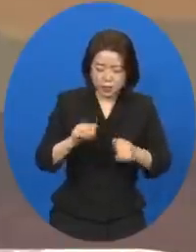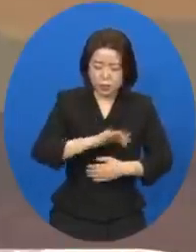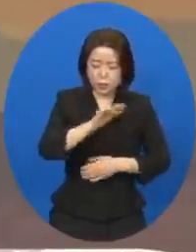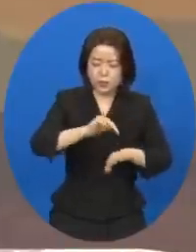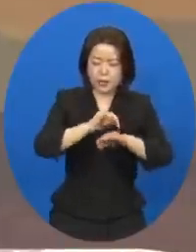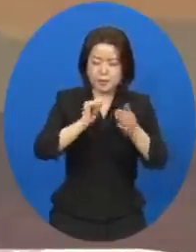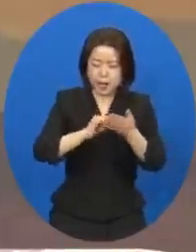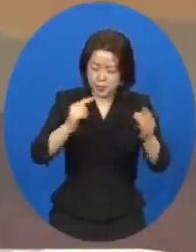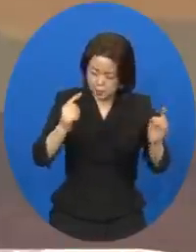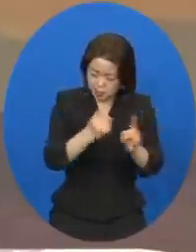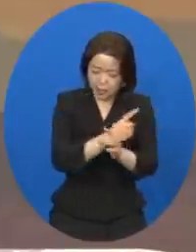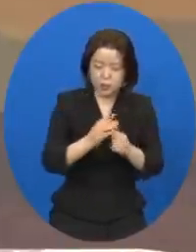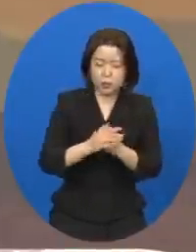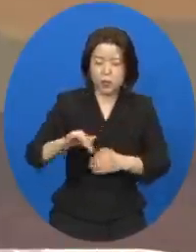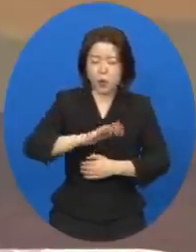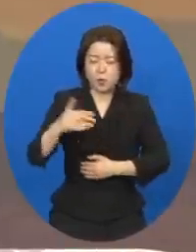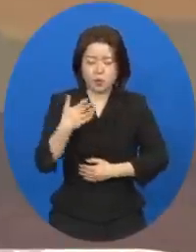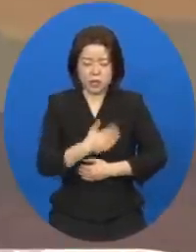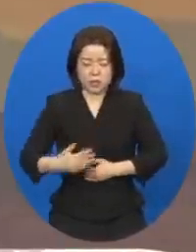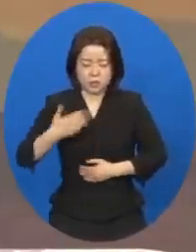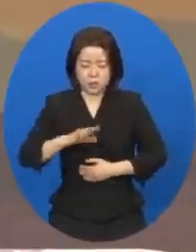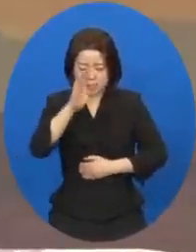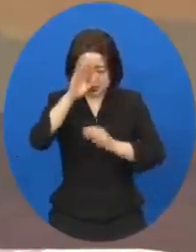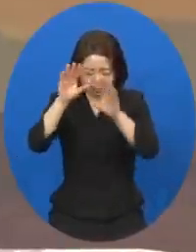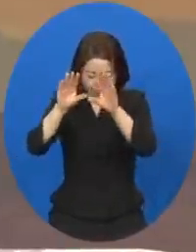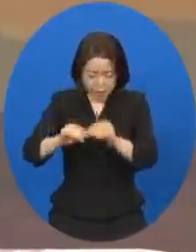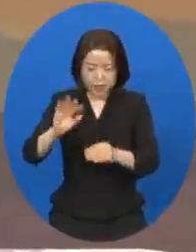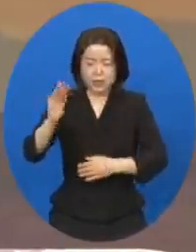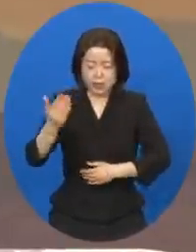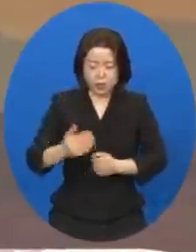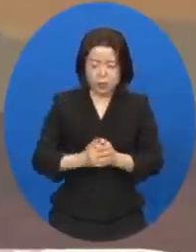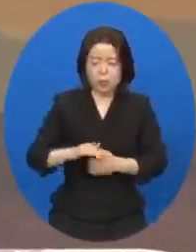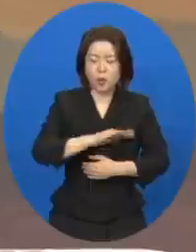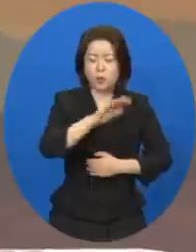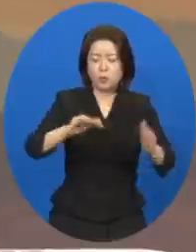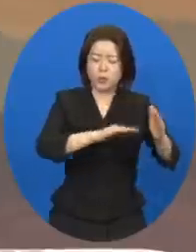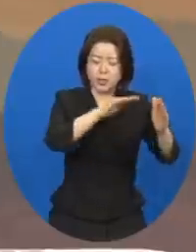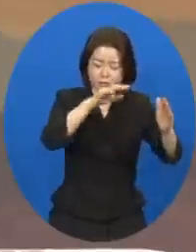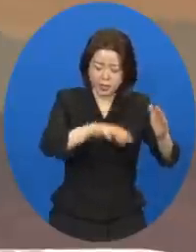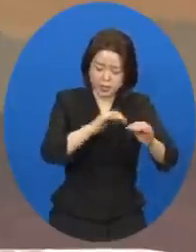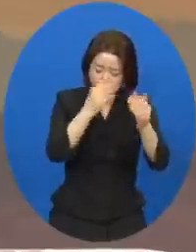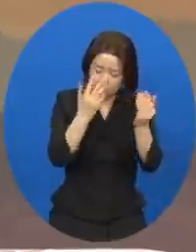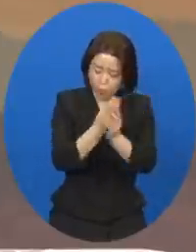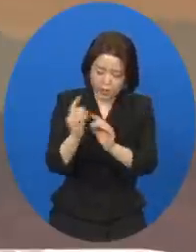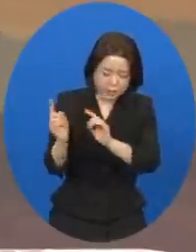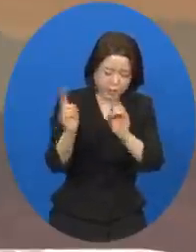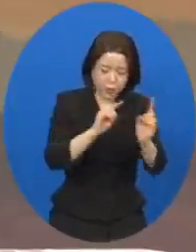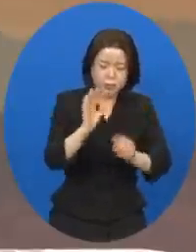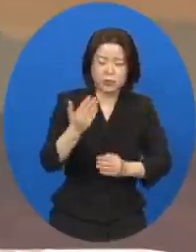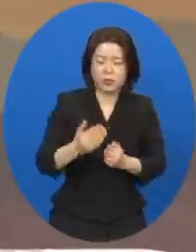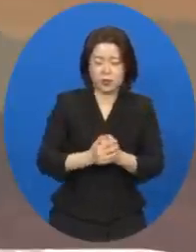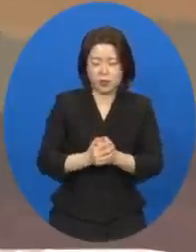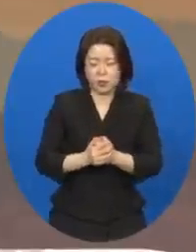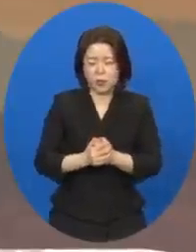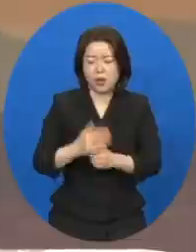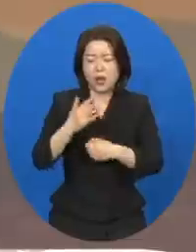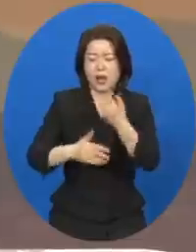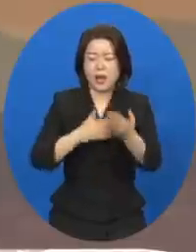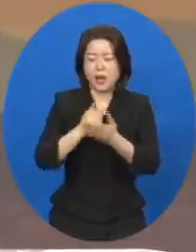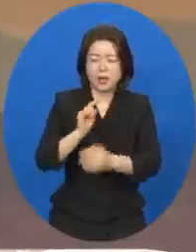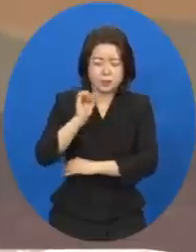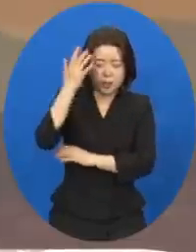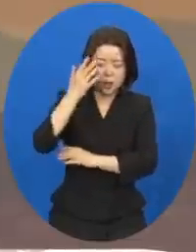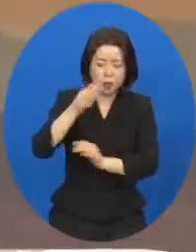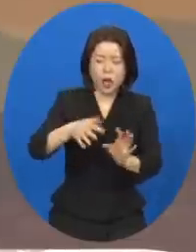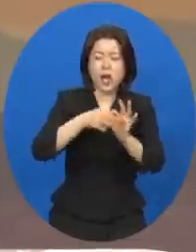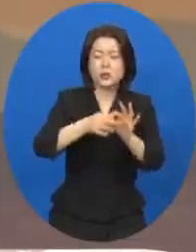바뀌고 우리의 육신이 치유받고 우리의 가정이 완전히 회복되고 하나님의 영광의 도구가